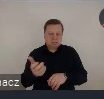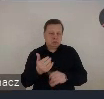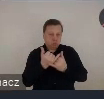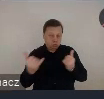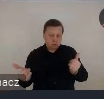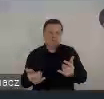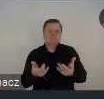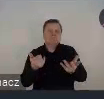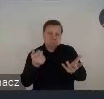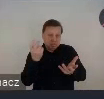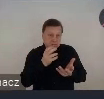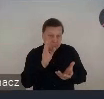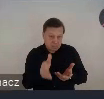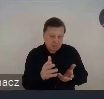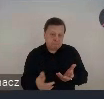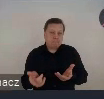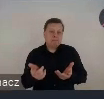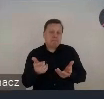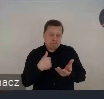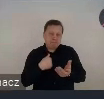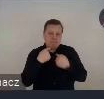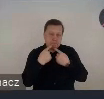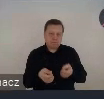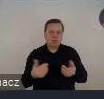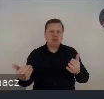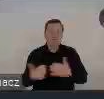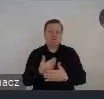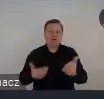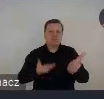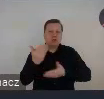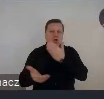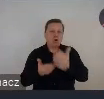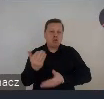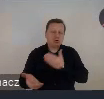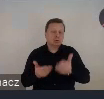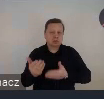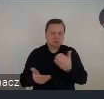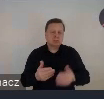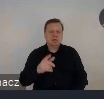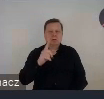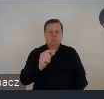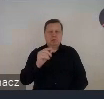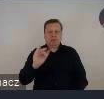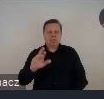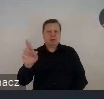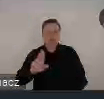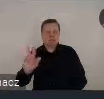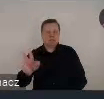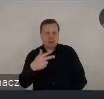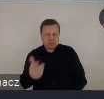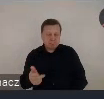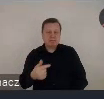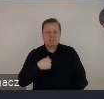Państwa interesuje, kiedy będzie nabór nowych wniosków do Polskiego Inkubatora Rzemiosła.